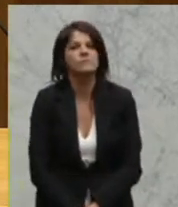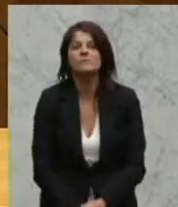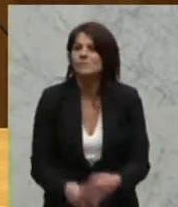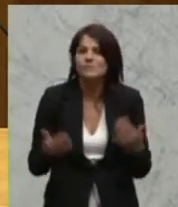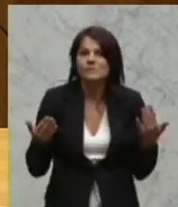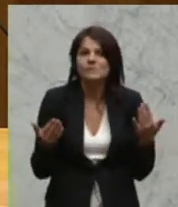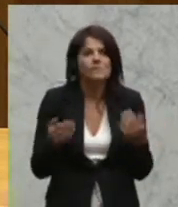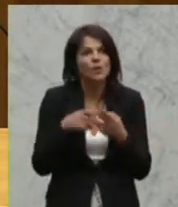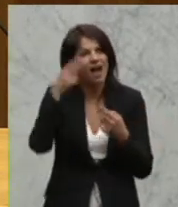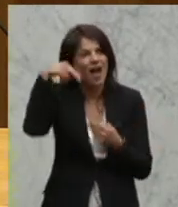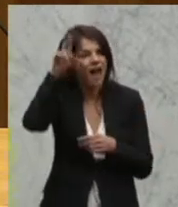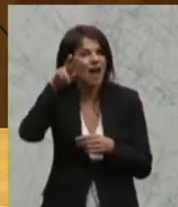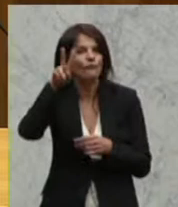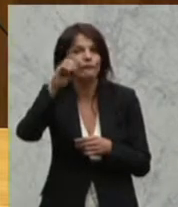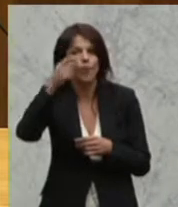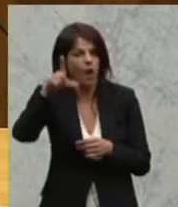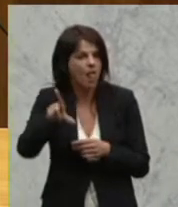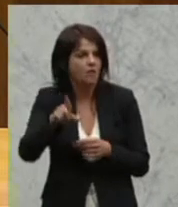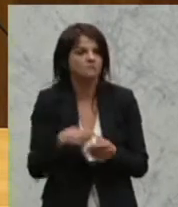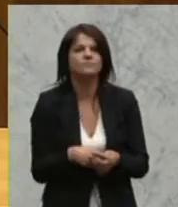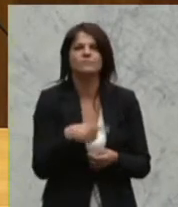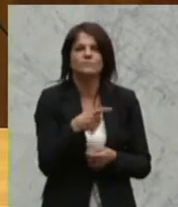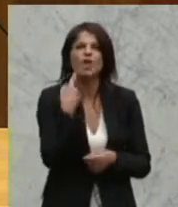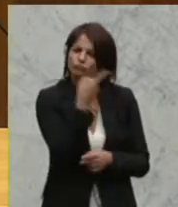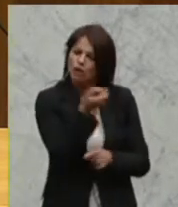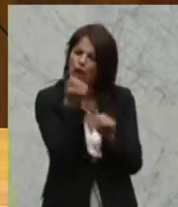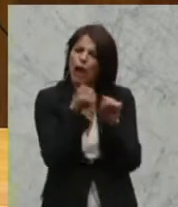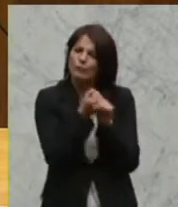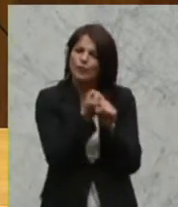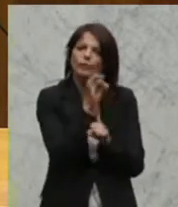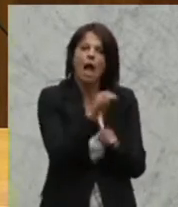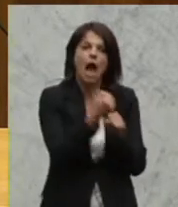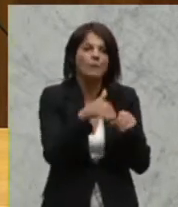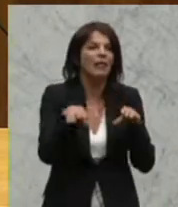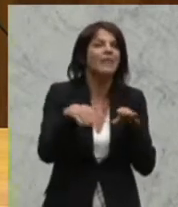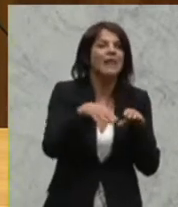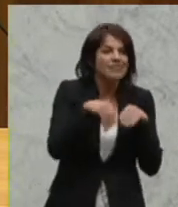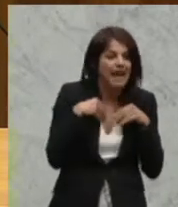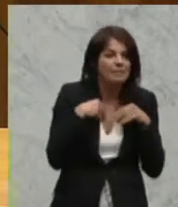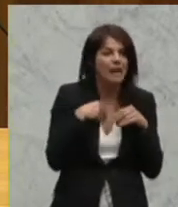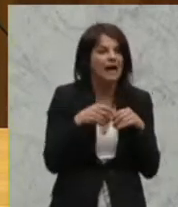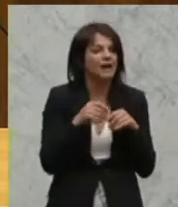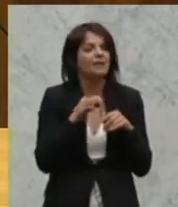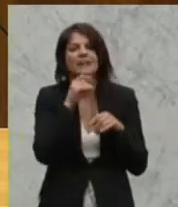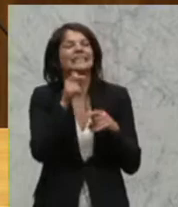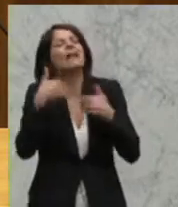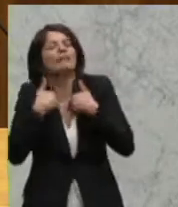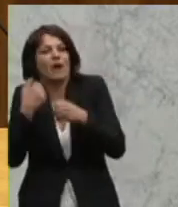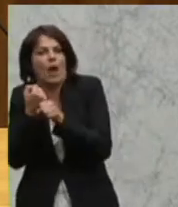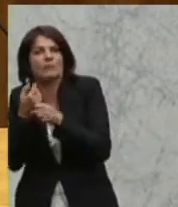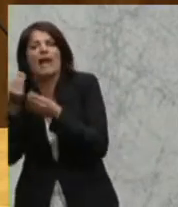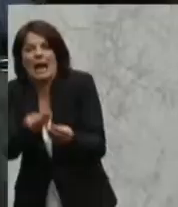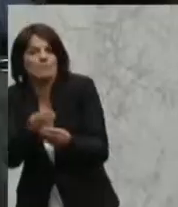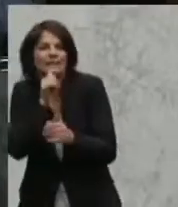Und der Herr Vogel, der sagt da, wir setzen uns für die Arbeitgeber ein und nicht für die Arbeitnehmer. Also so